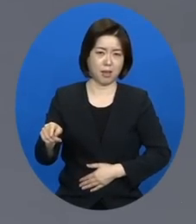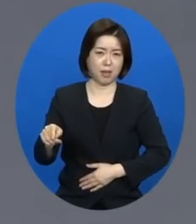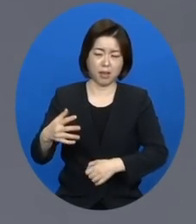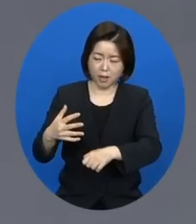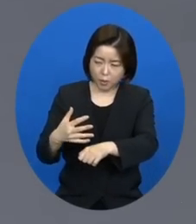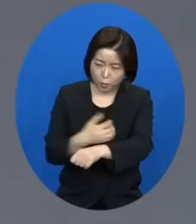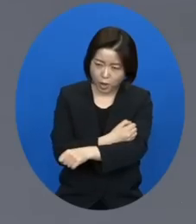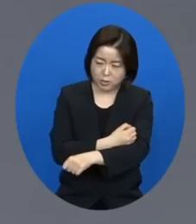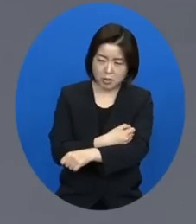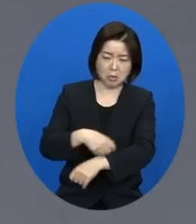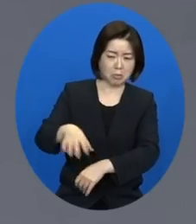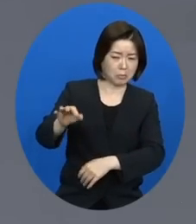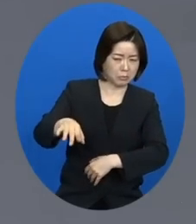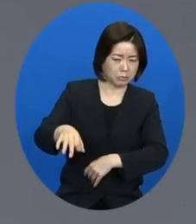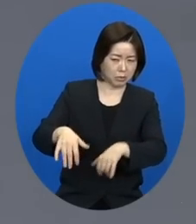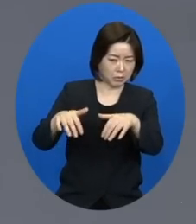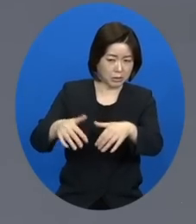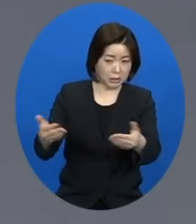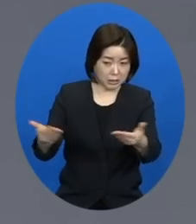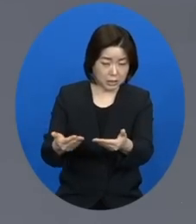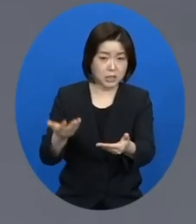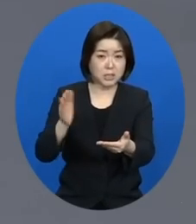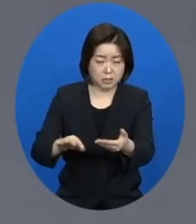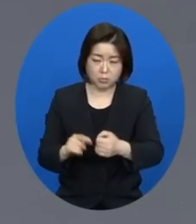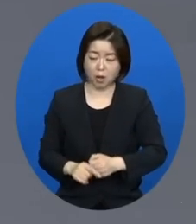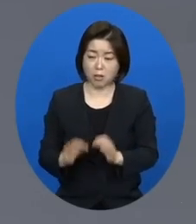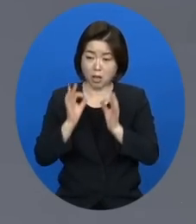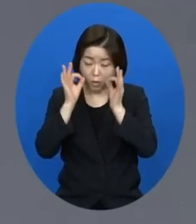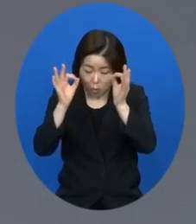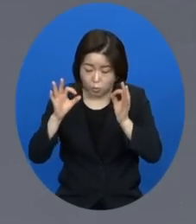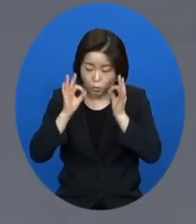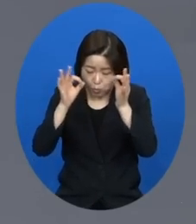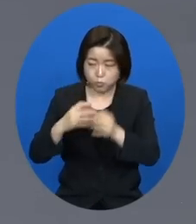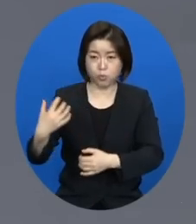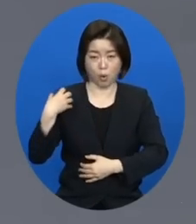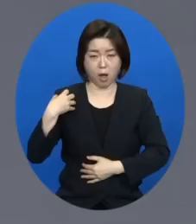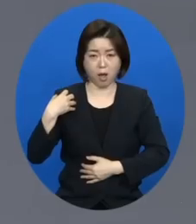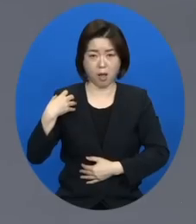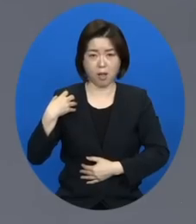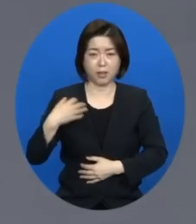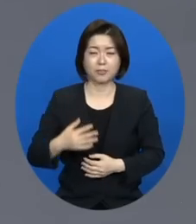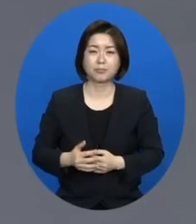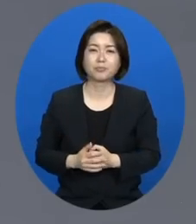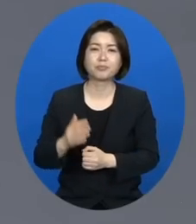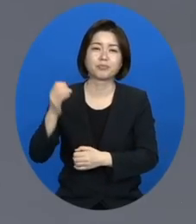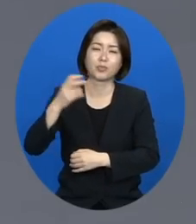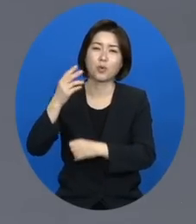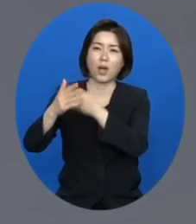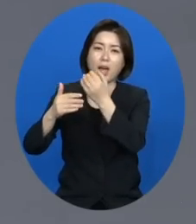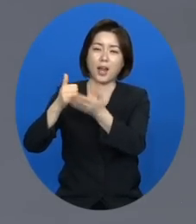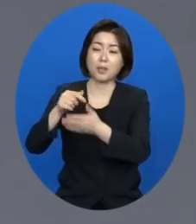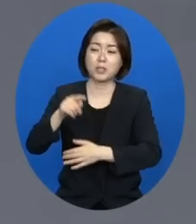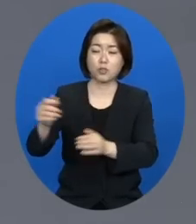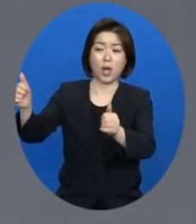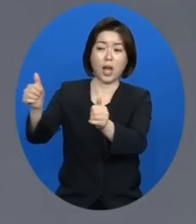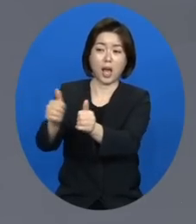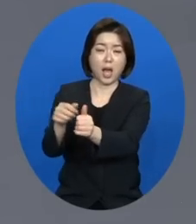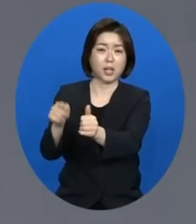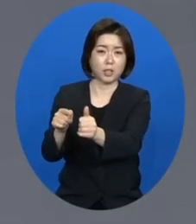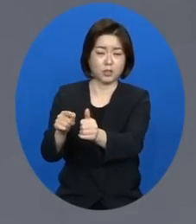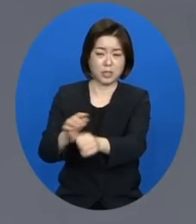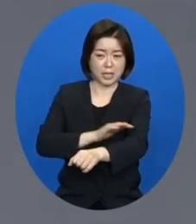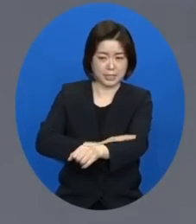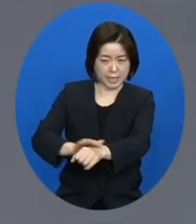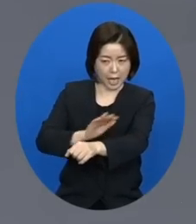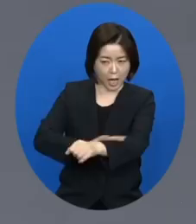굉장히 비천하고 사소한 일조차도 신실하게 감당하고 또한 하나님이 그와 함께 하셔서 일이 잘 되게 하신다는